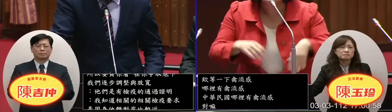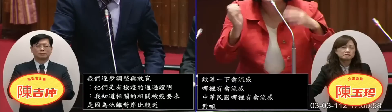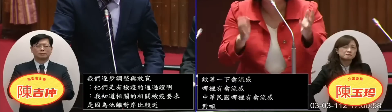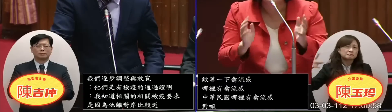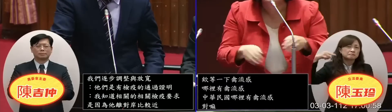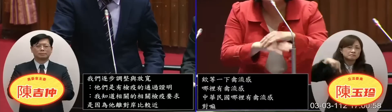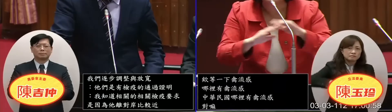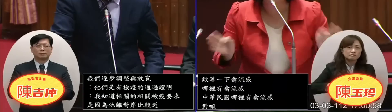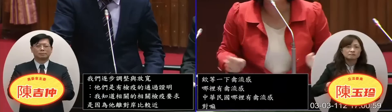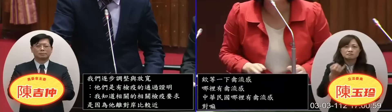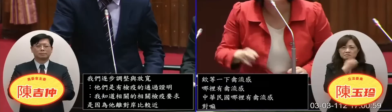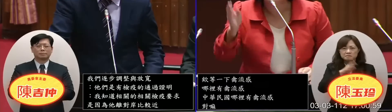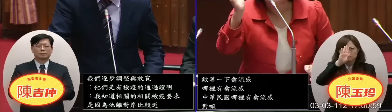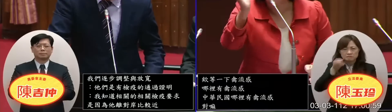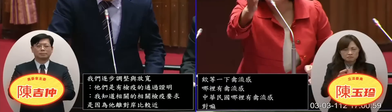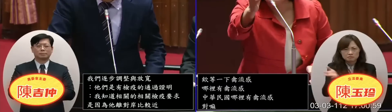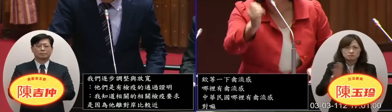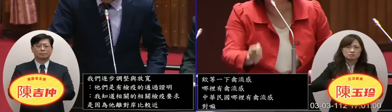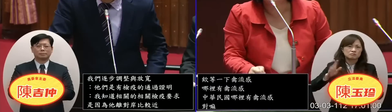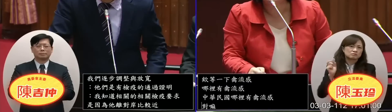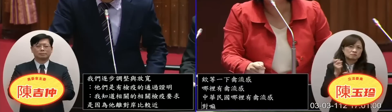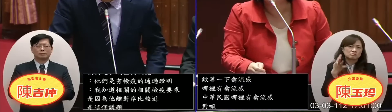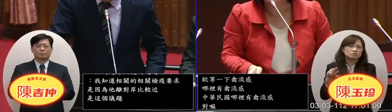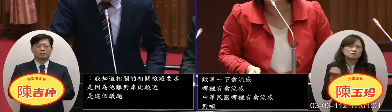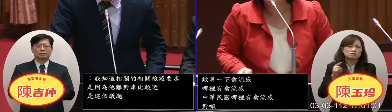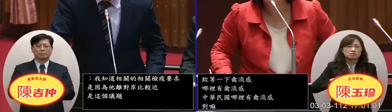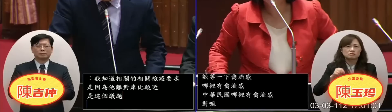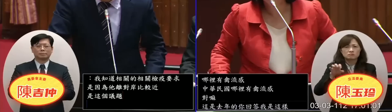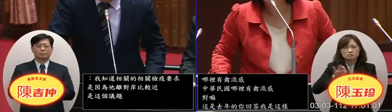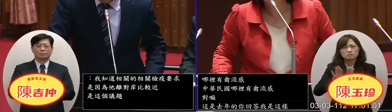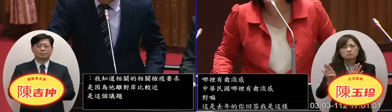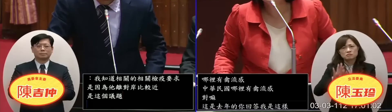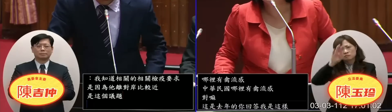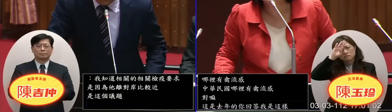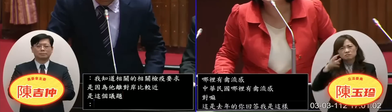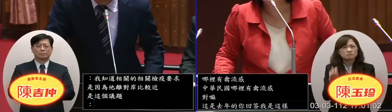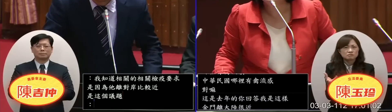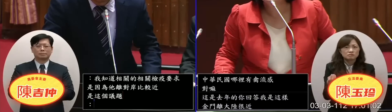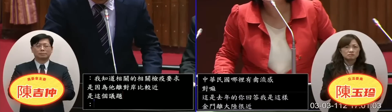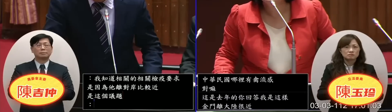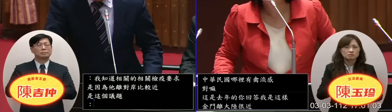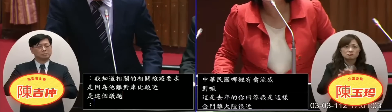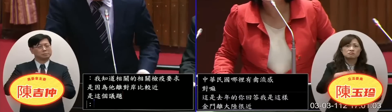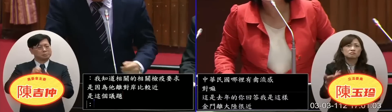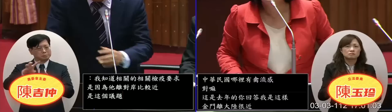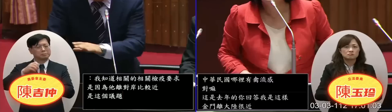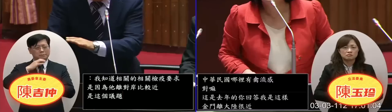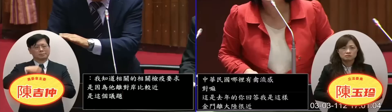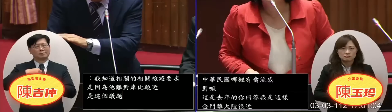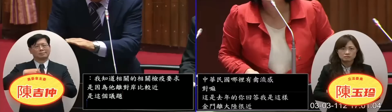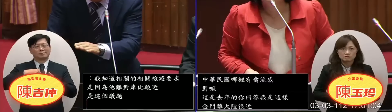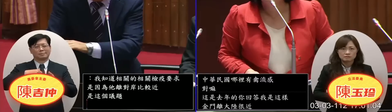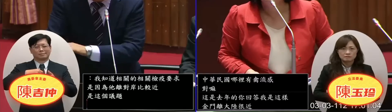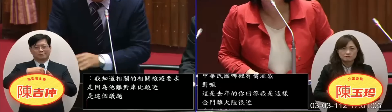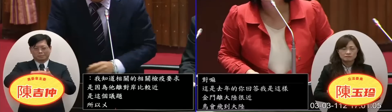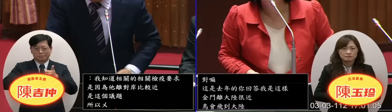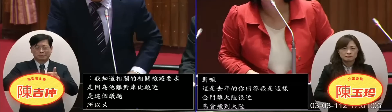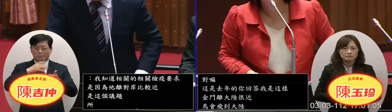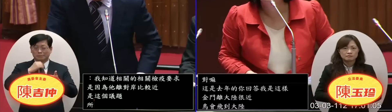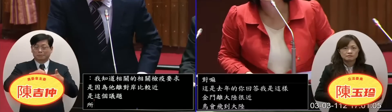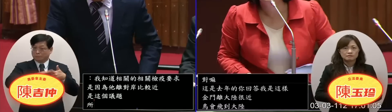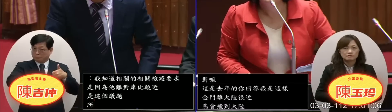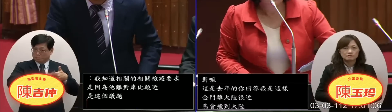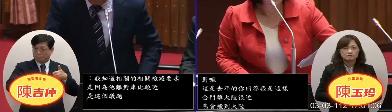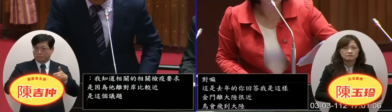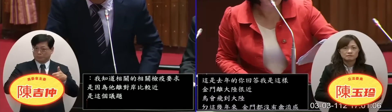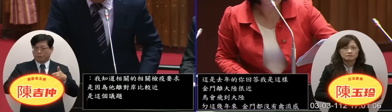感。但这几年来，金门都没有禽流感。台湾哪里有禽流感？院长，哪里有禽流感？ 所以跟我们报告，禽流感当然现在在整个中